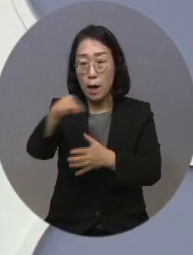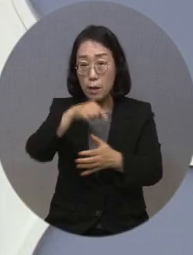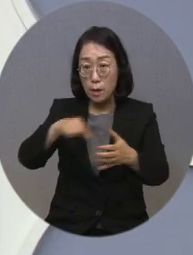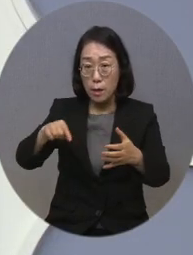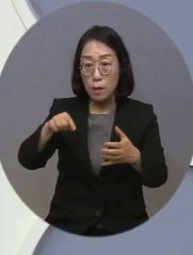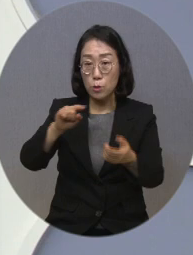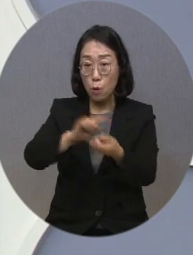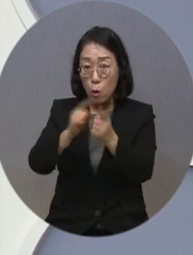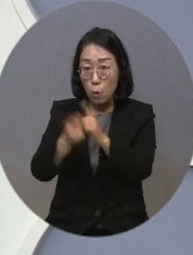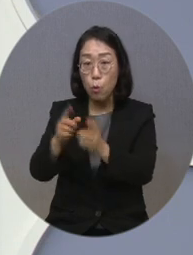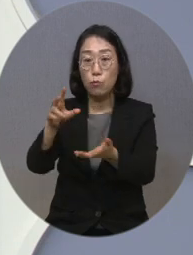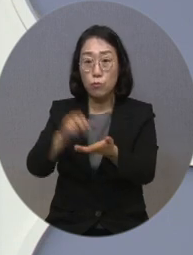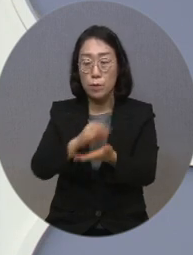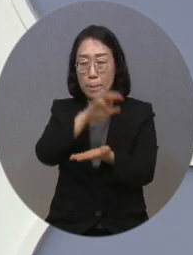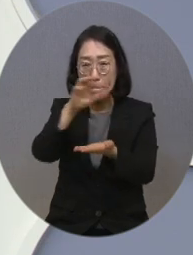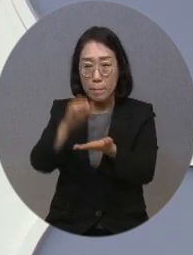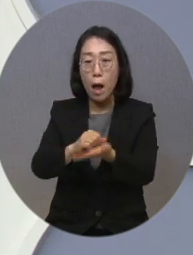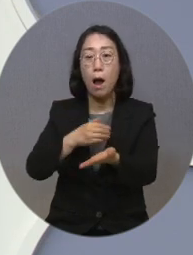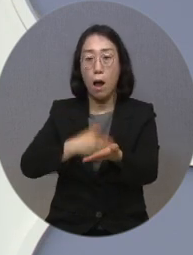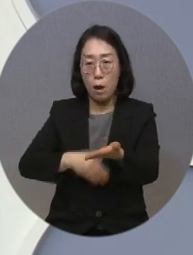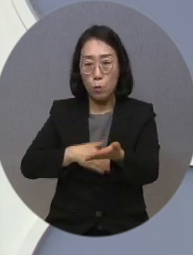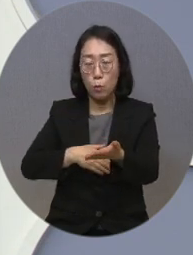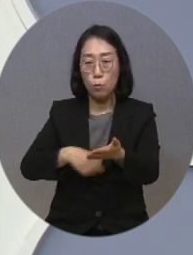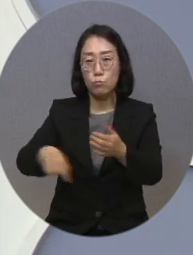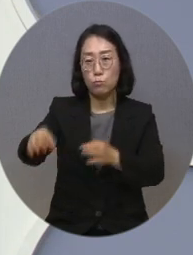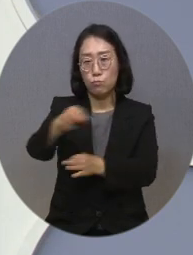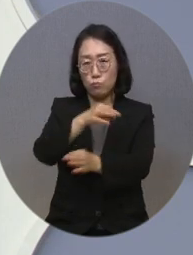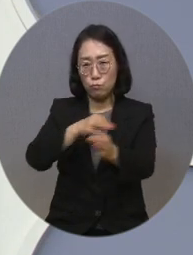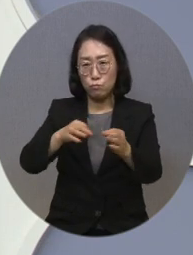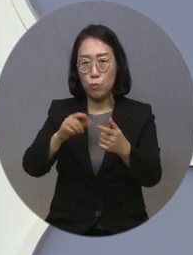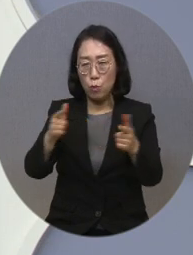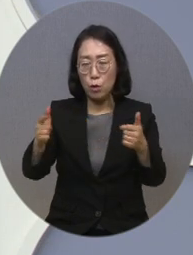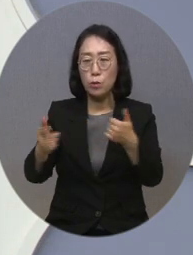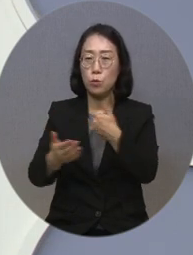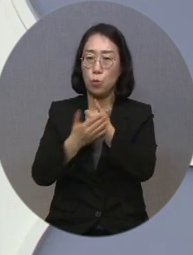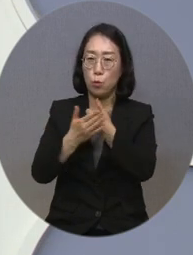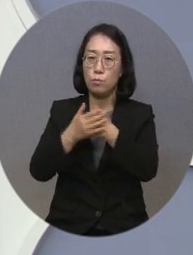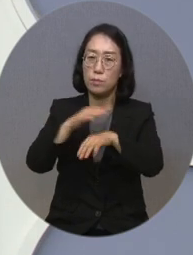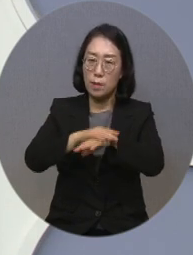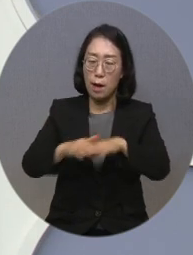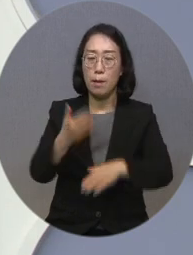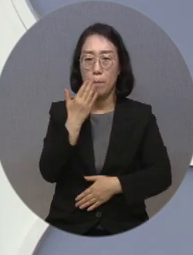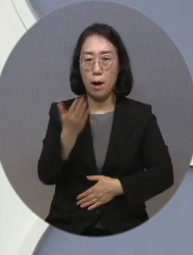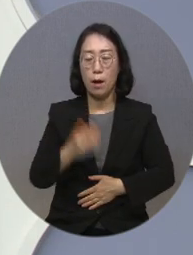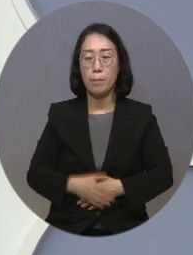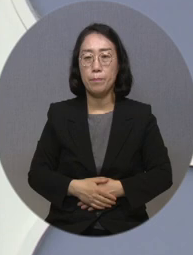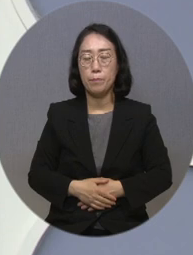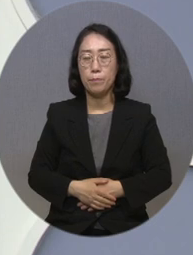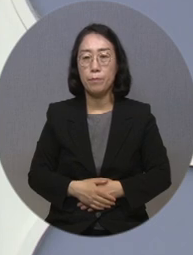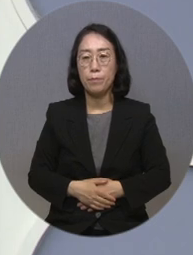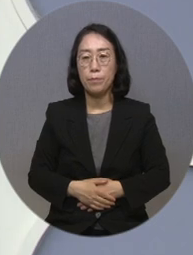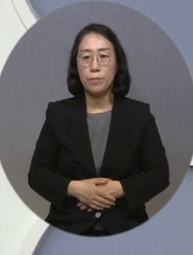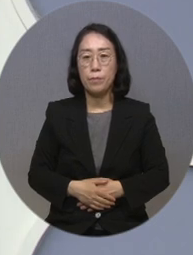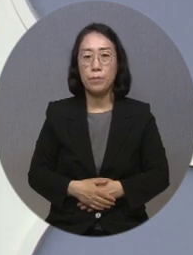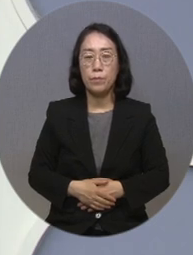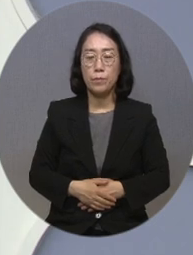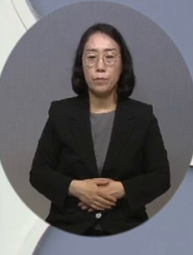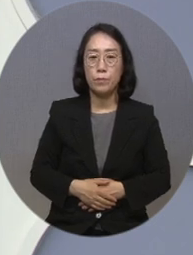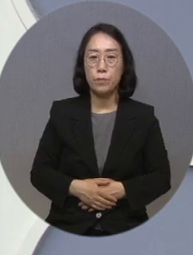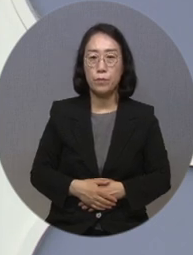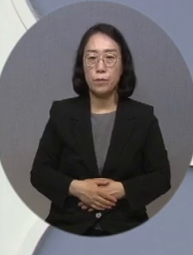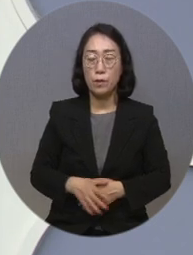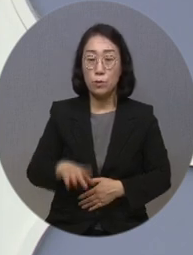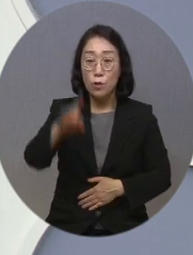가는데 큰 도움이 되실 분이 아닐까 생각합니다. 특히 이제 그런 점에서는 좀 중요한 것이 뭐냐면 이